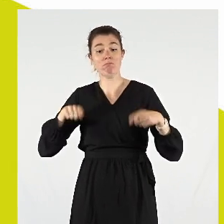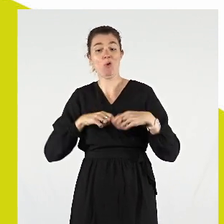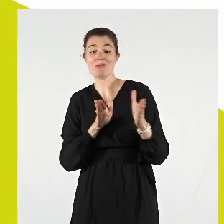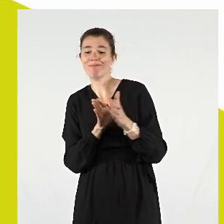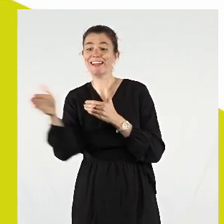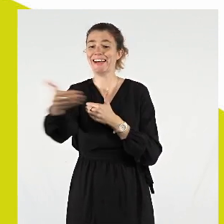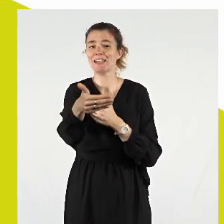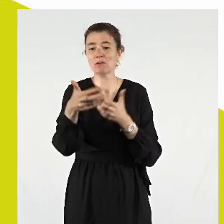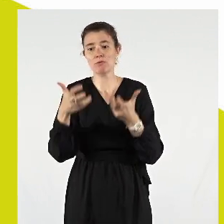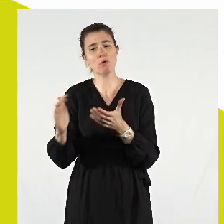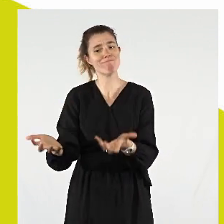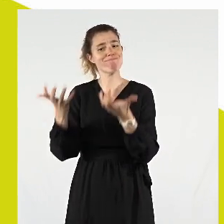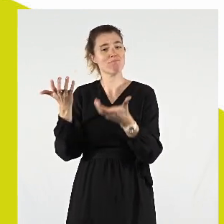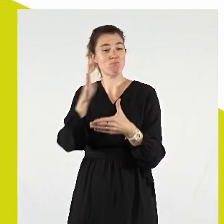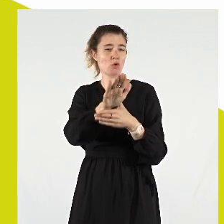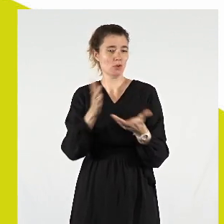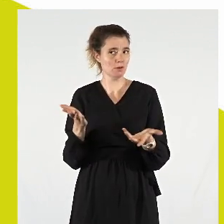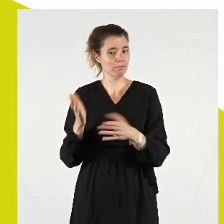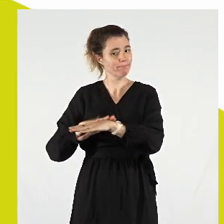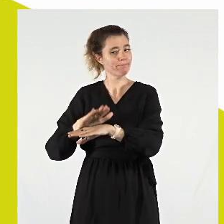de manière marquée.